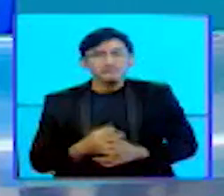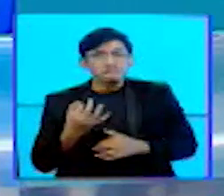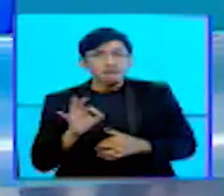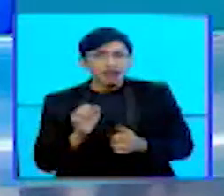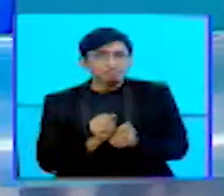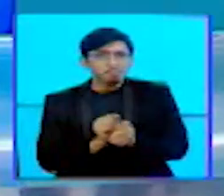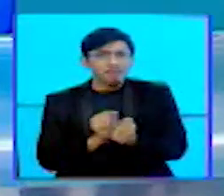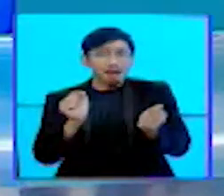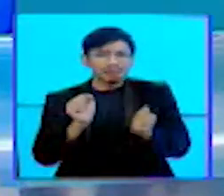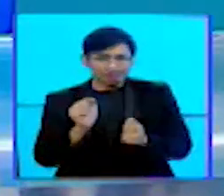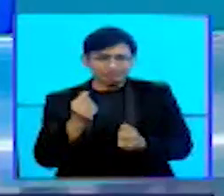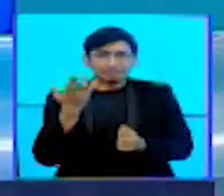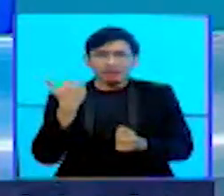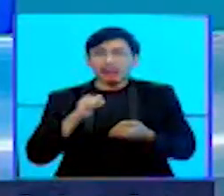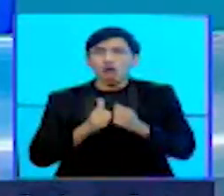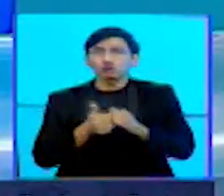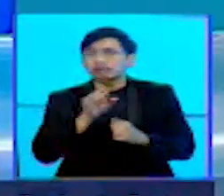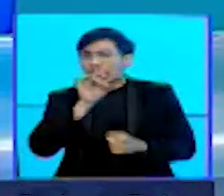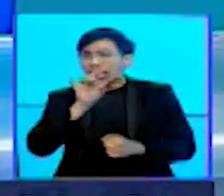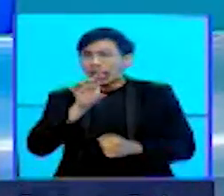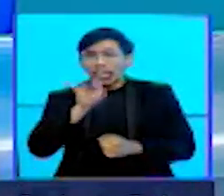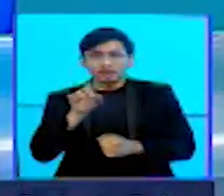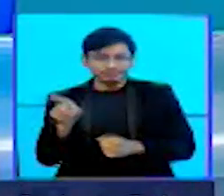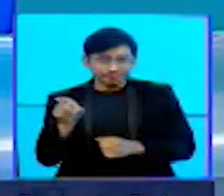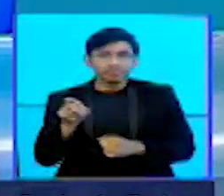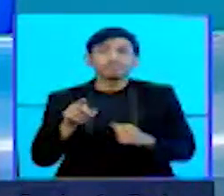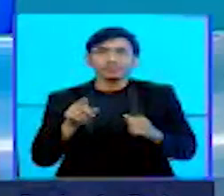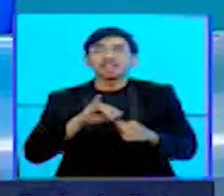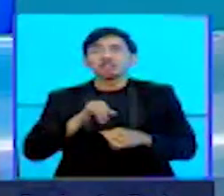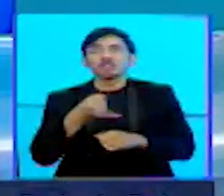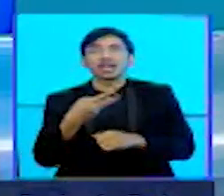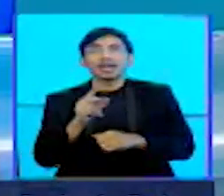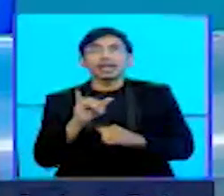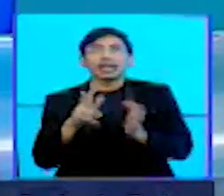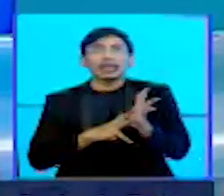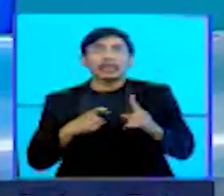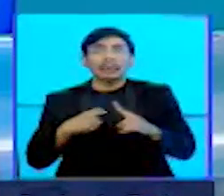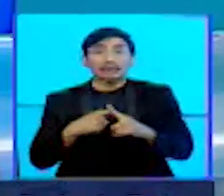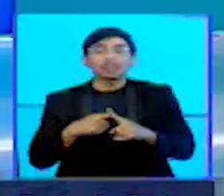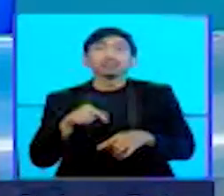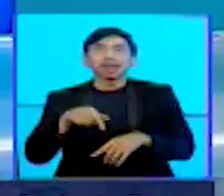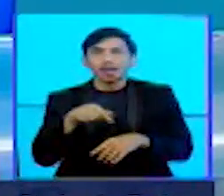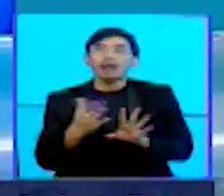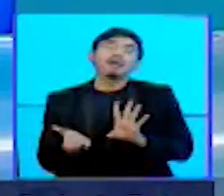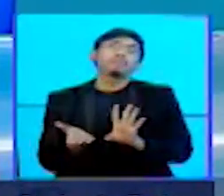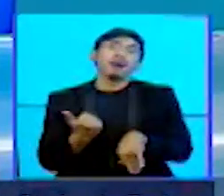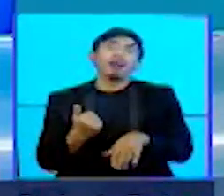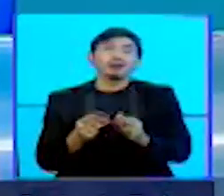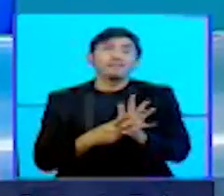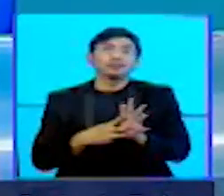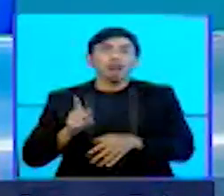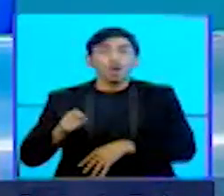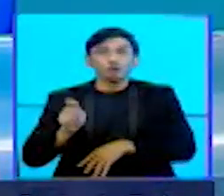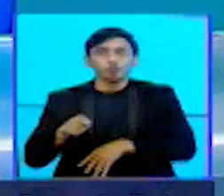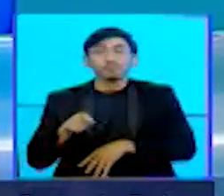Informasi lainnya, pemirsa, belum lama bebas dari penjara karena kasus ujaran kebencian, IGD Astina atau Jering kembali berurusan dengan